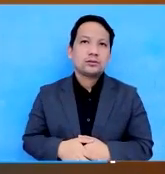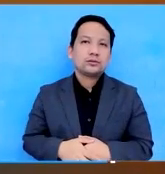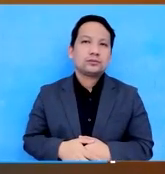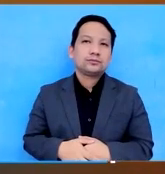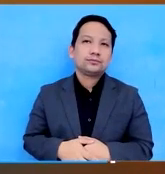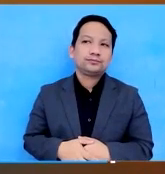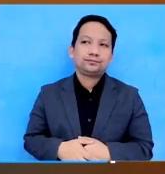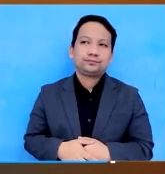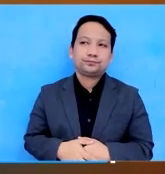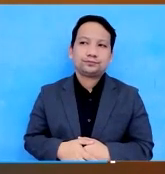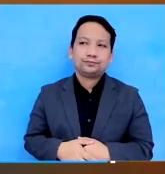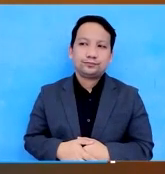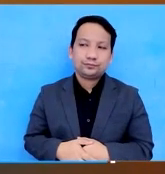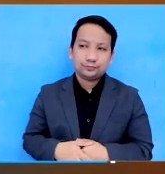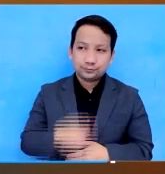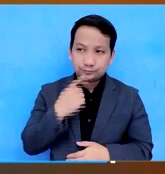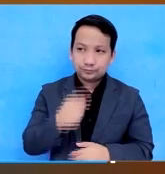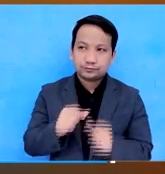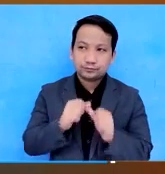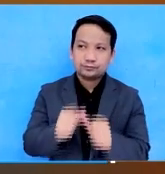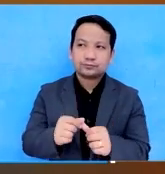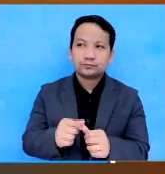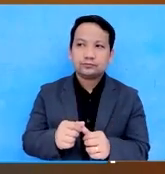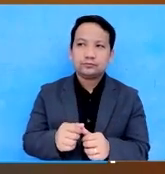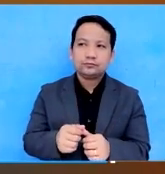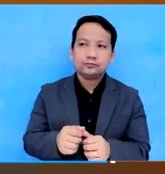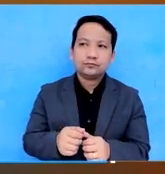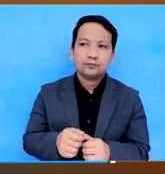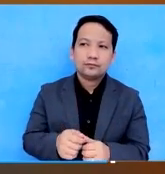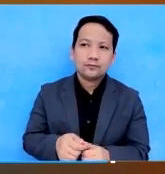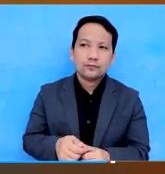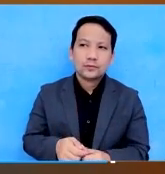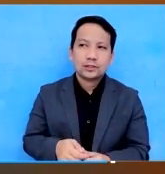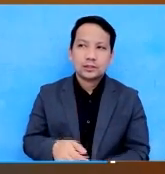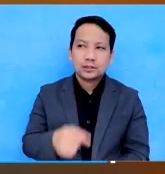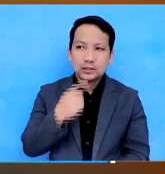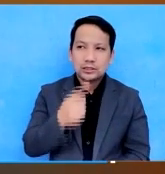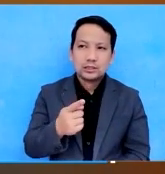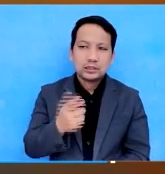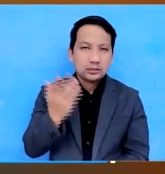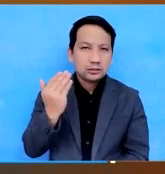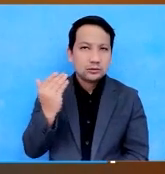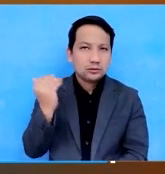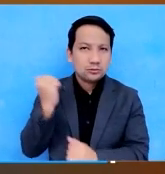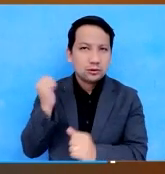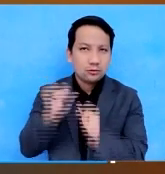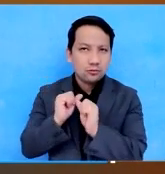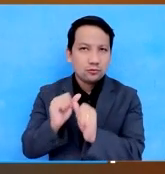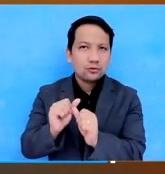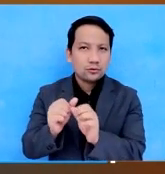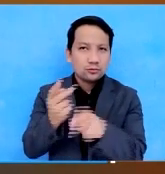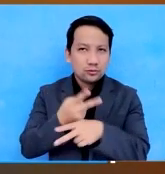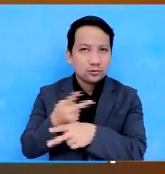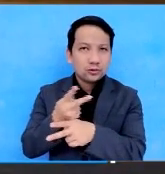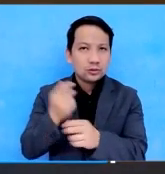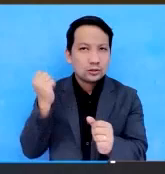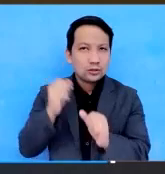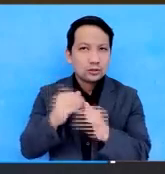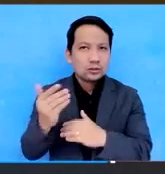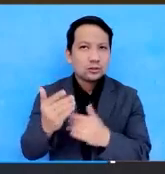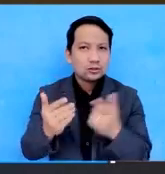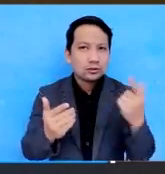now by the Caraga River fault segment. We are expecting earthquakes. In fact, mayroon na rin itala ng 425